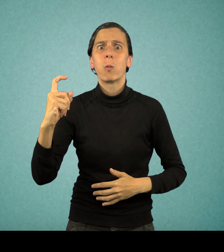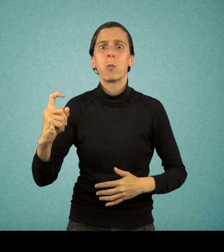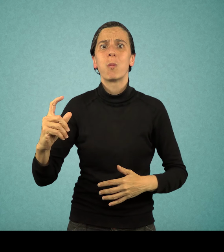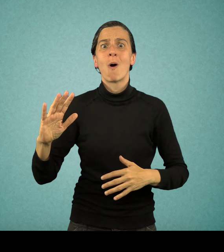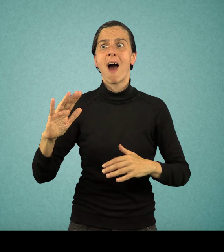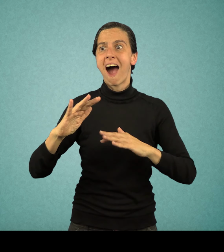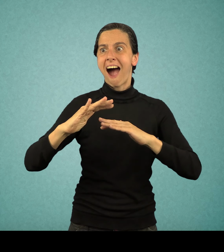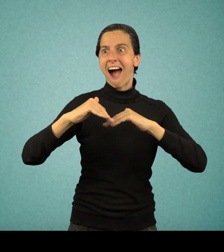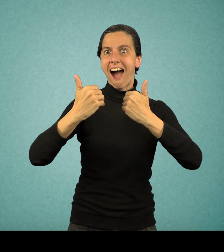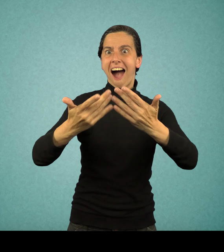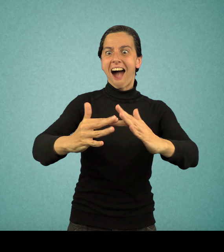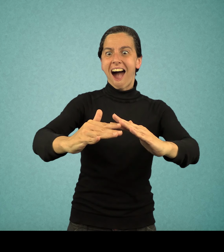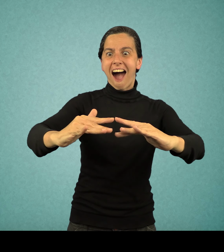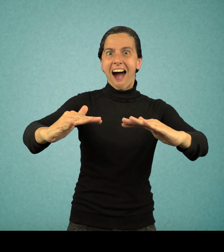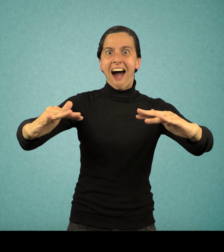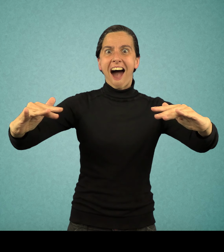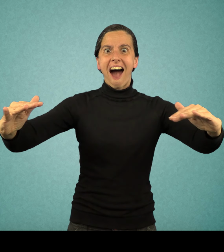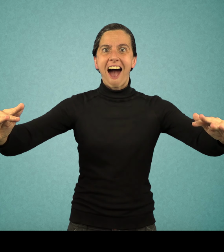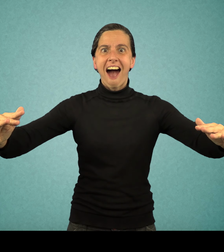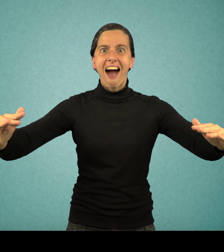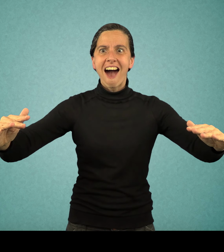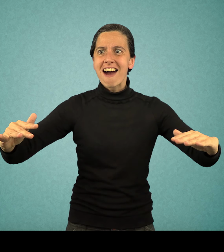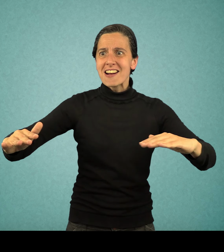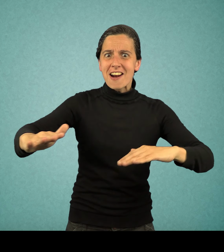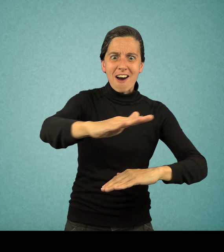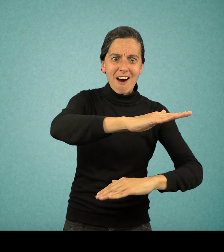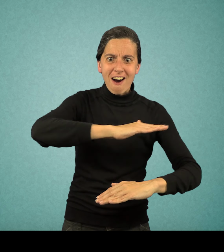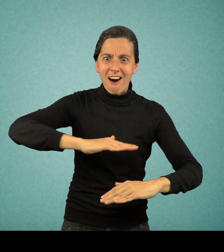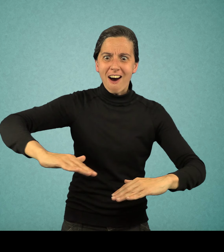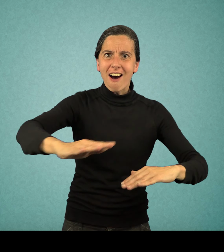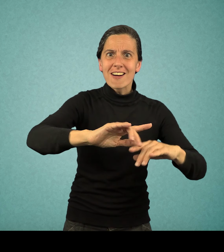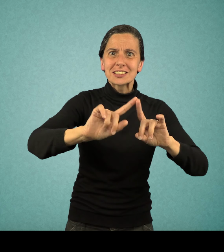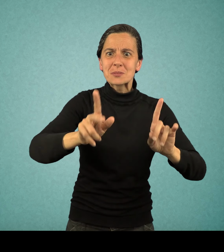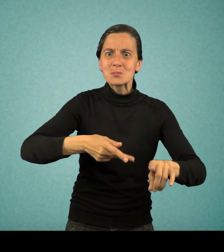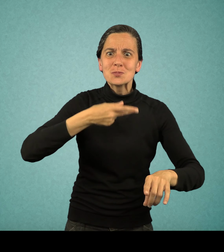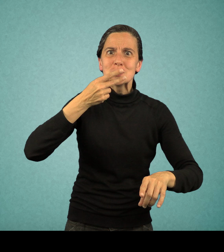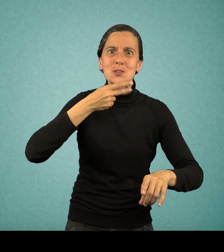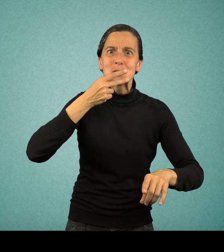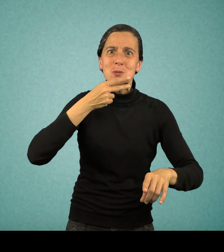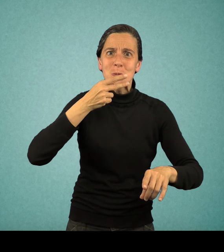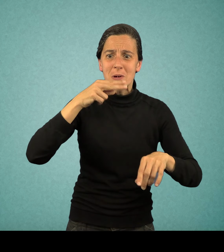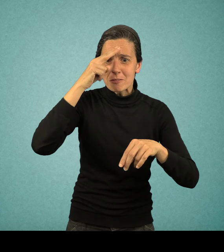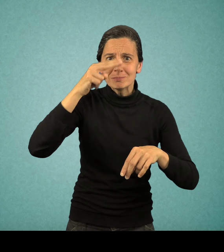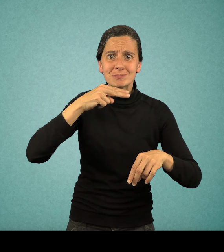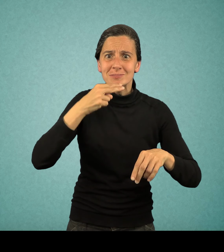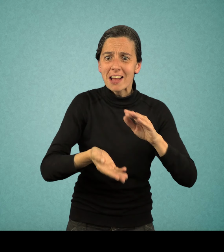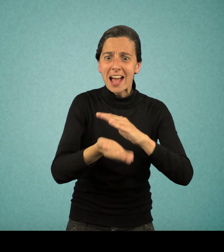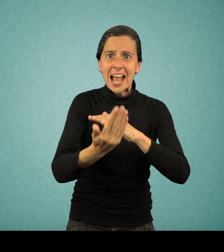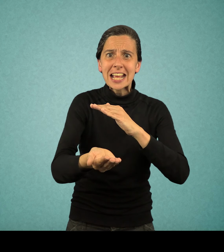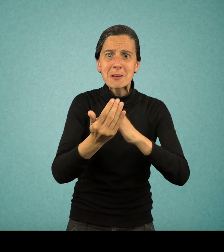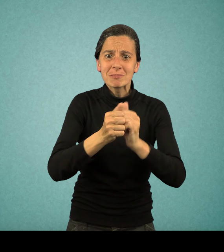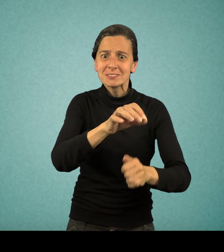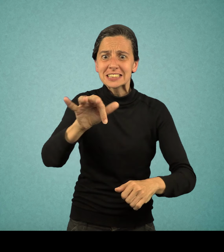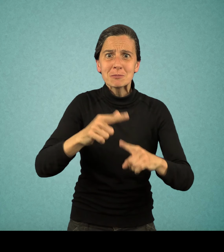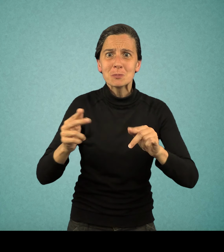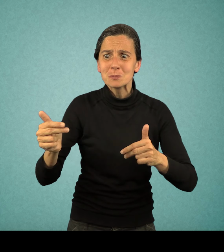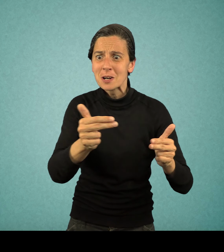La mer, cette grande soupe bleue, plate comme une crêpe avec du sel et des poissons dedans.